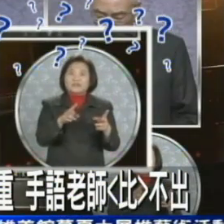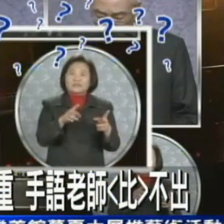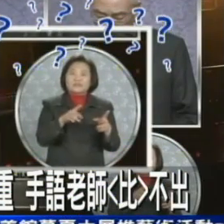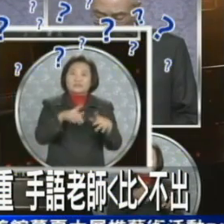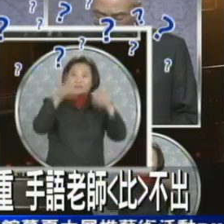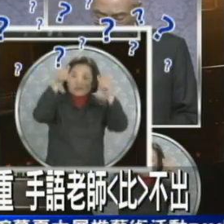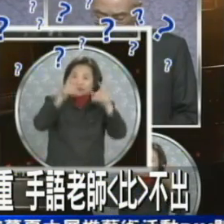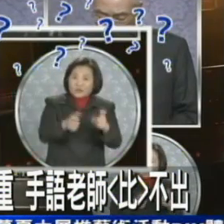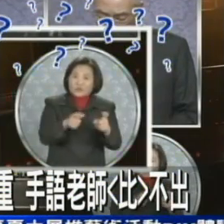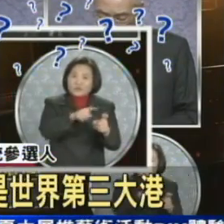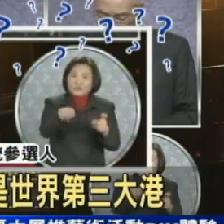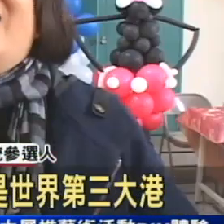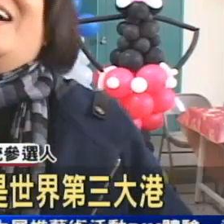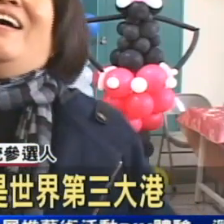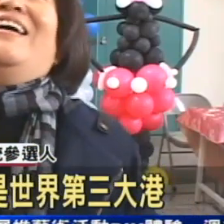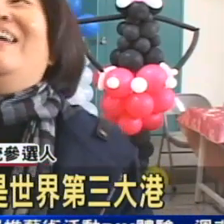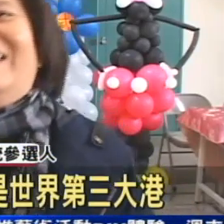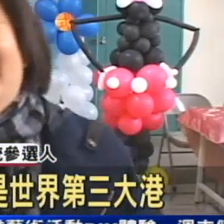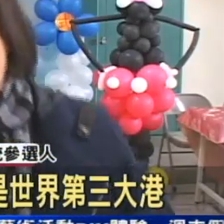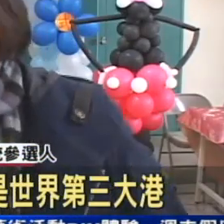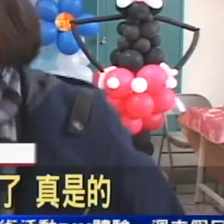曾经是世界第三大后感